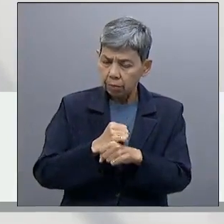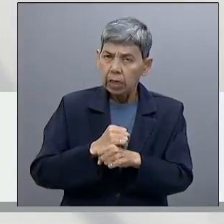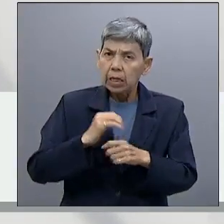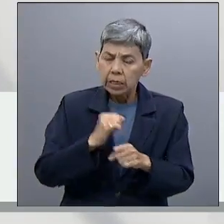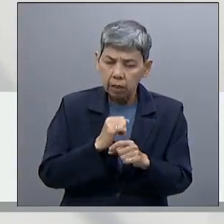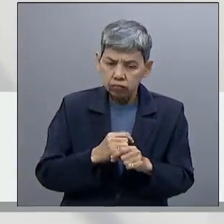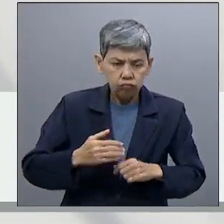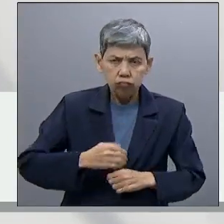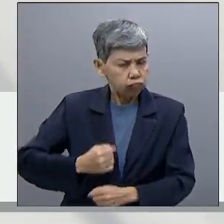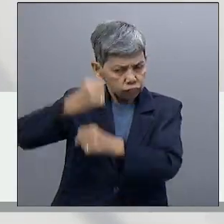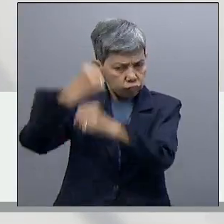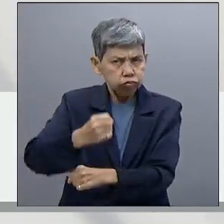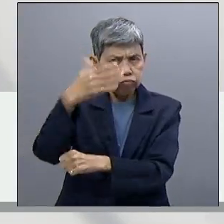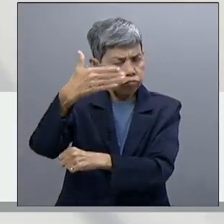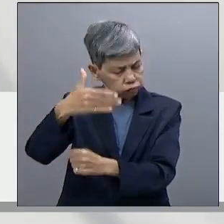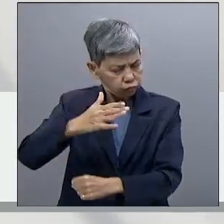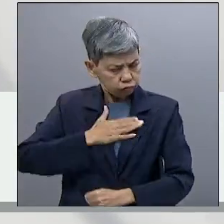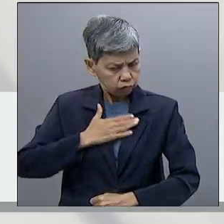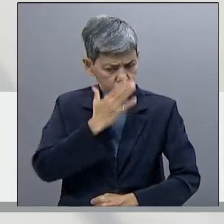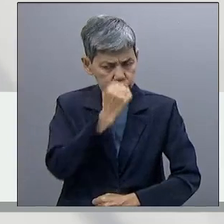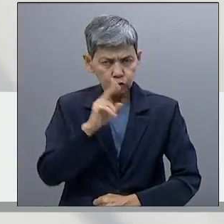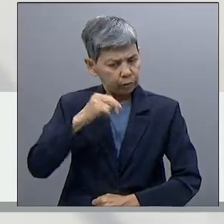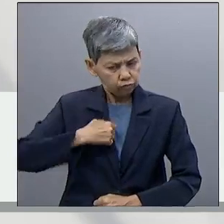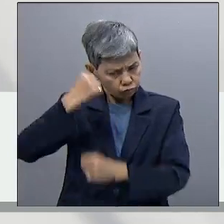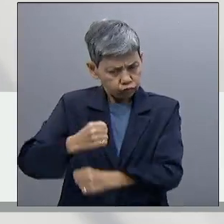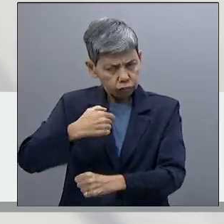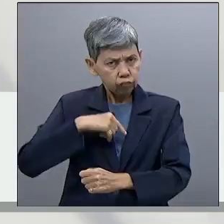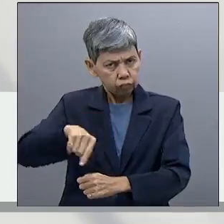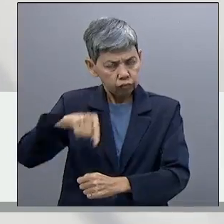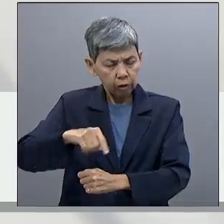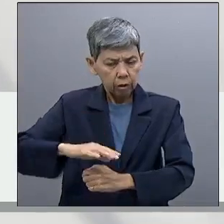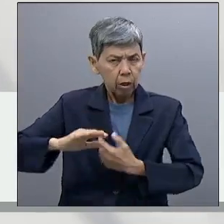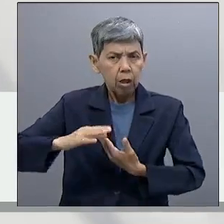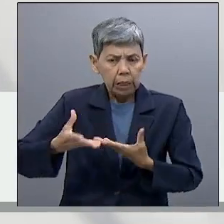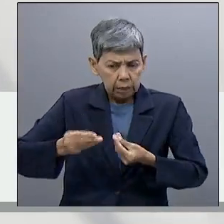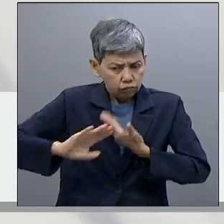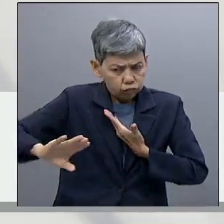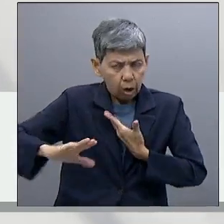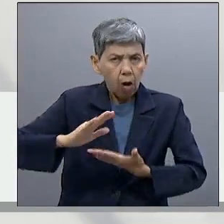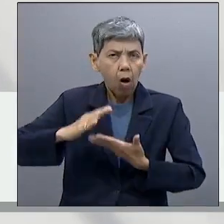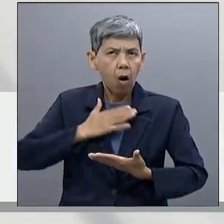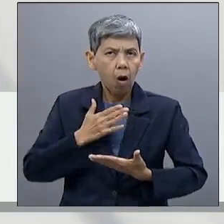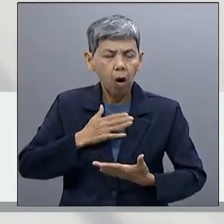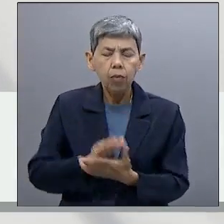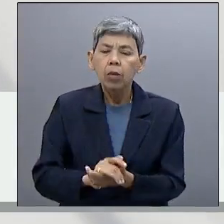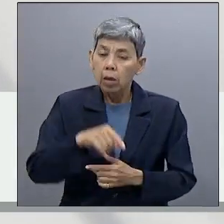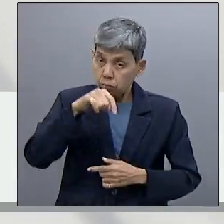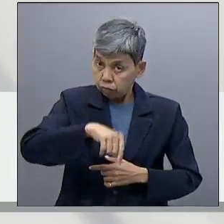การขีดเส้นเขตแดนของ UN นะฮะเมื่อ UN แบ่งเขตแล้วให้ส่ว